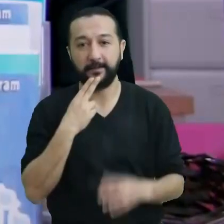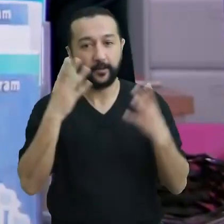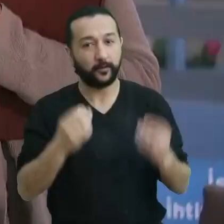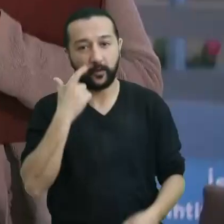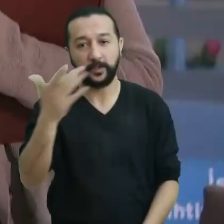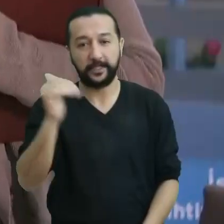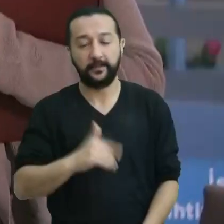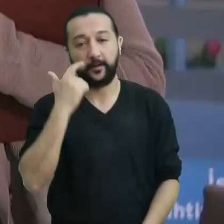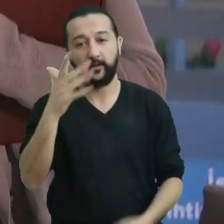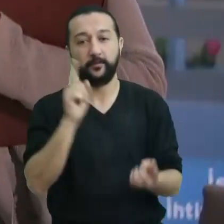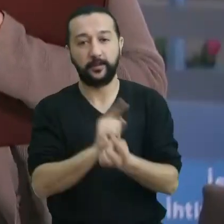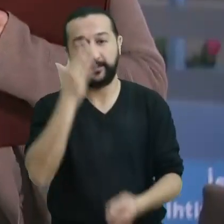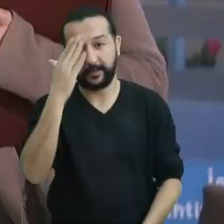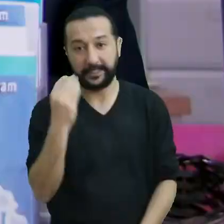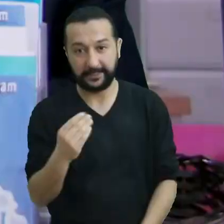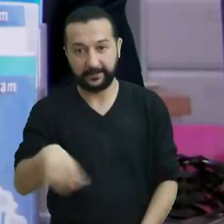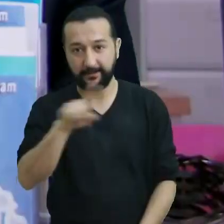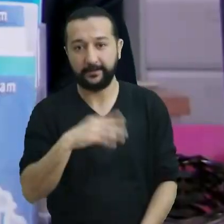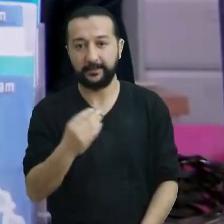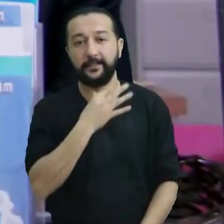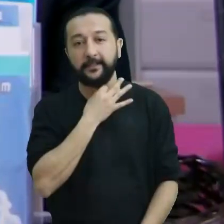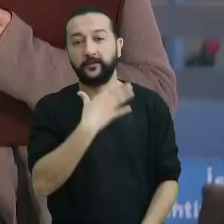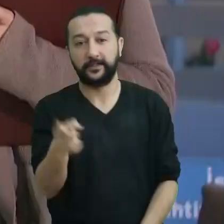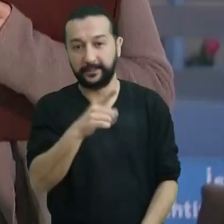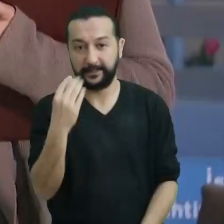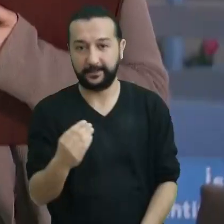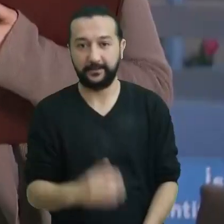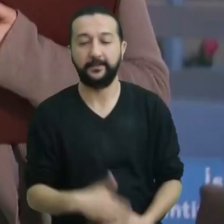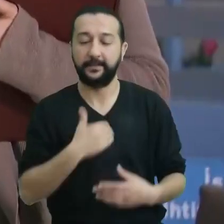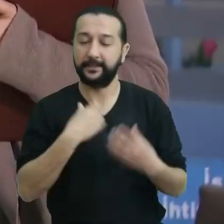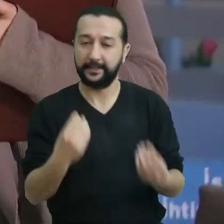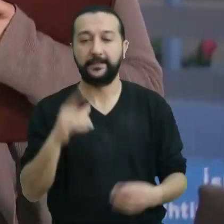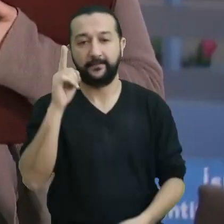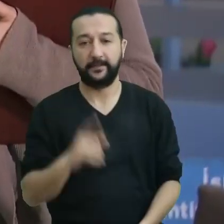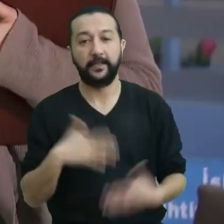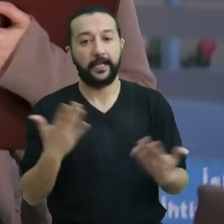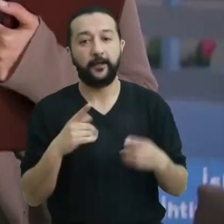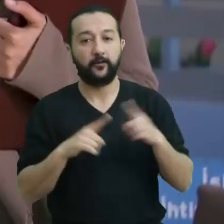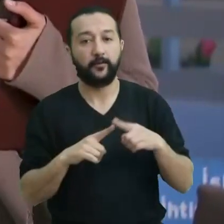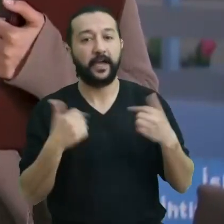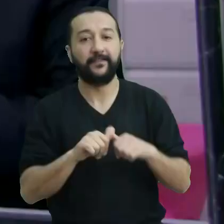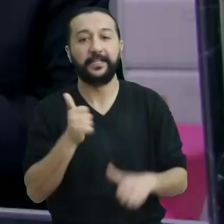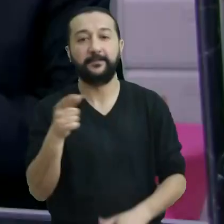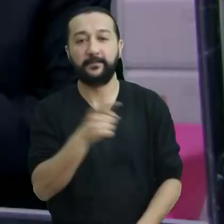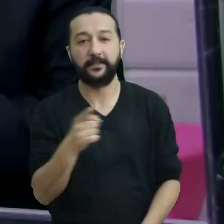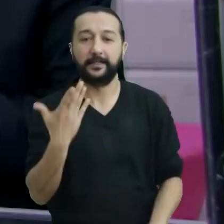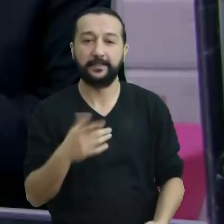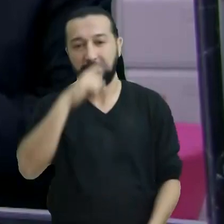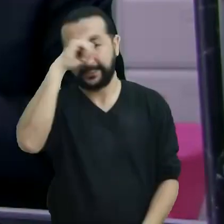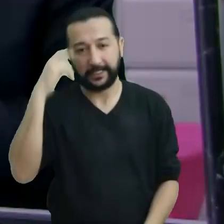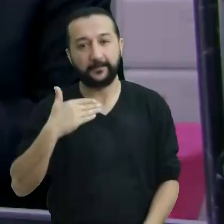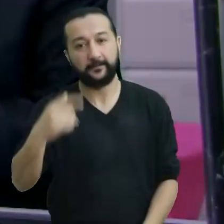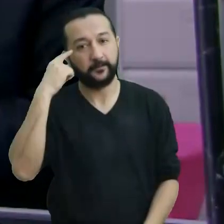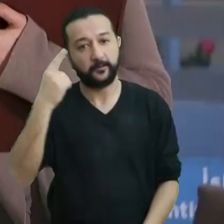Hanım hoş geldiniz. Hoş bulduk, merhabalar, nasılsınız? Teşekkürler, sizler nasılsınız? İyiyiz valla. Tuba, evlilik ne zaman? İşte yaza